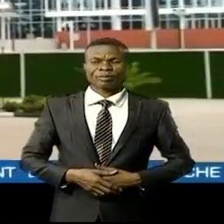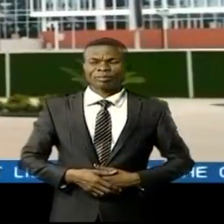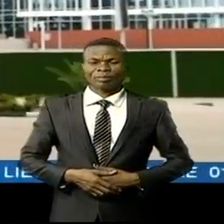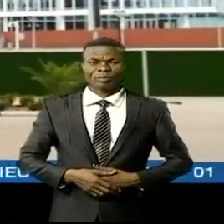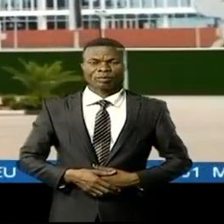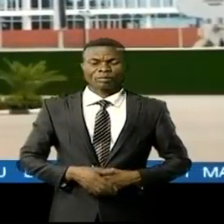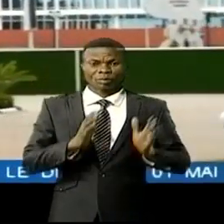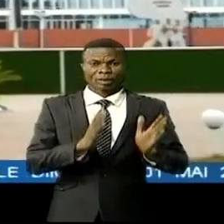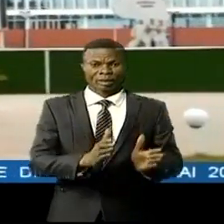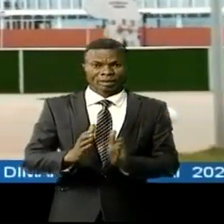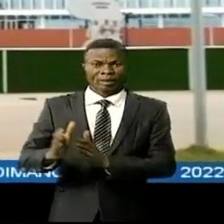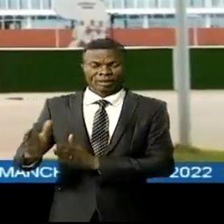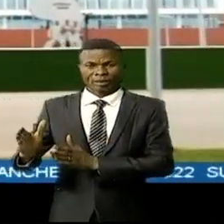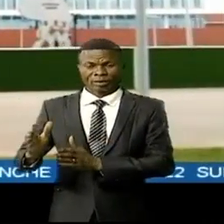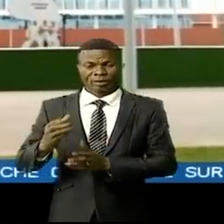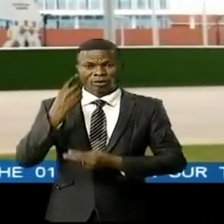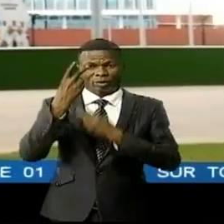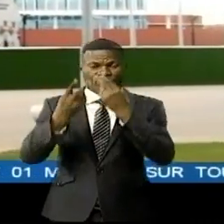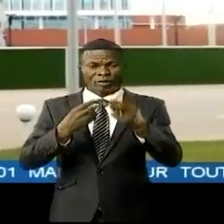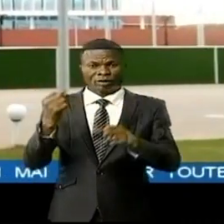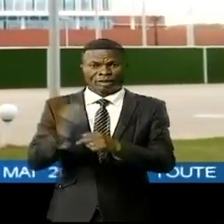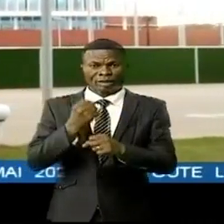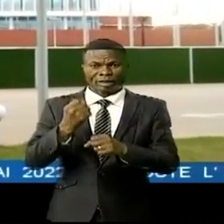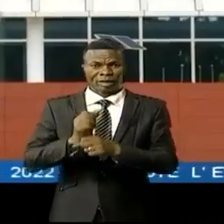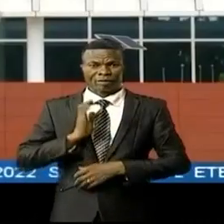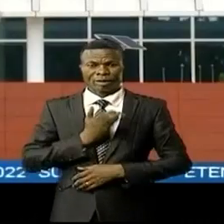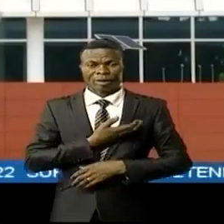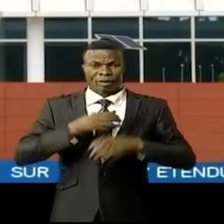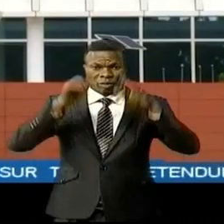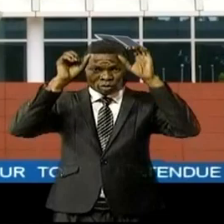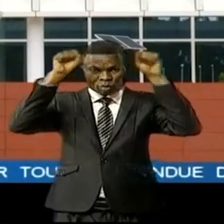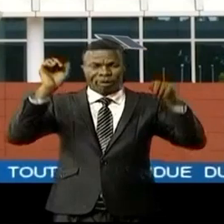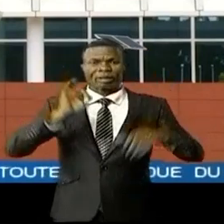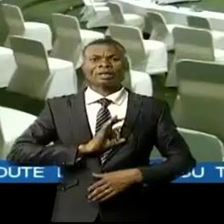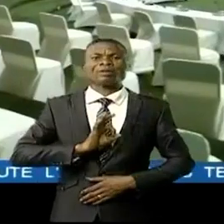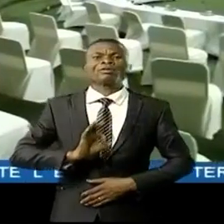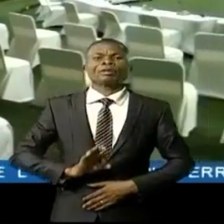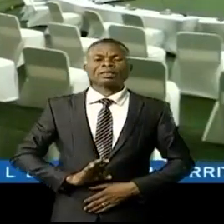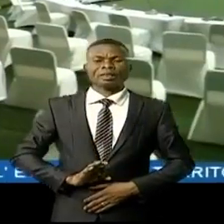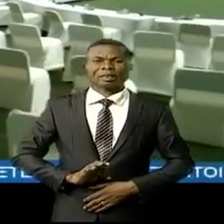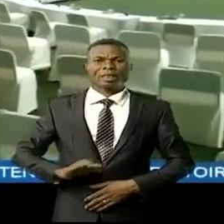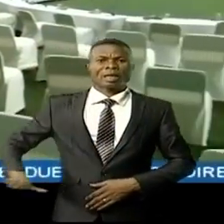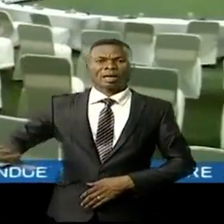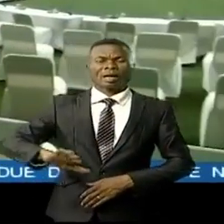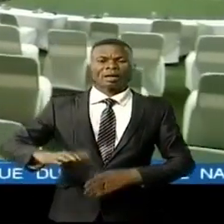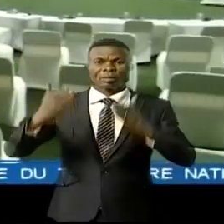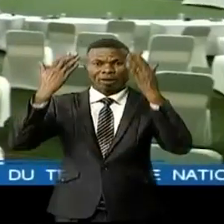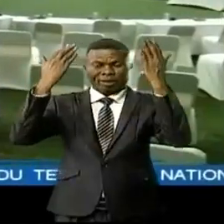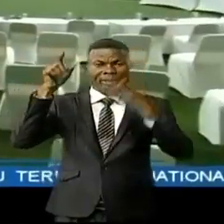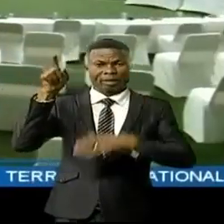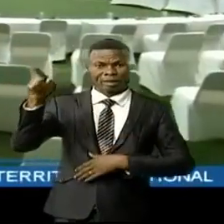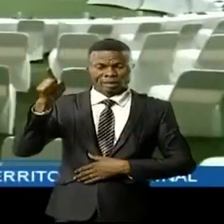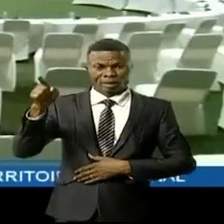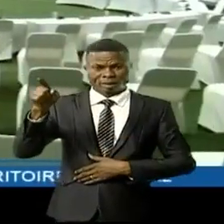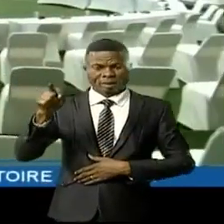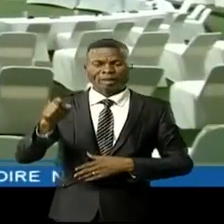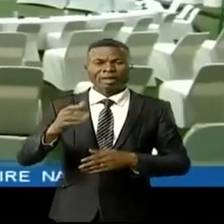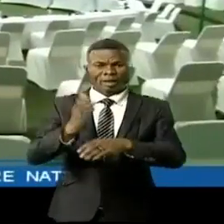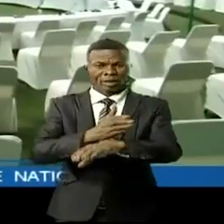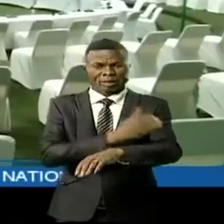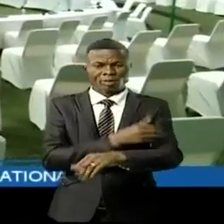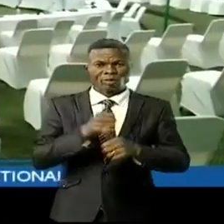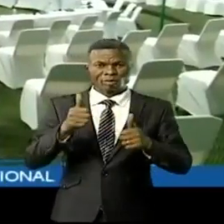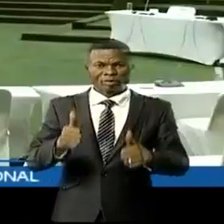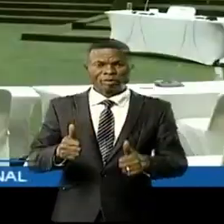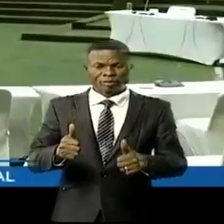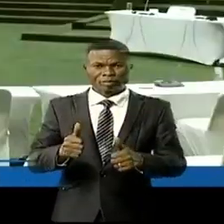Les préparatifs de la visite de travail du président de la République Félix-Antoine Tshisekedi Tshilombo à Lusaka en Zambie vont bon train. Porteur